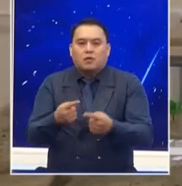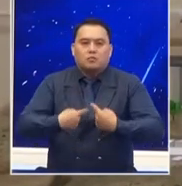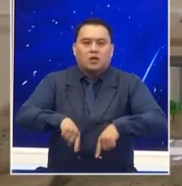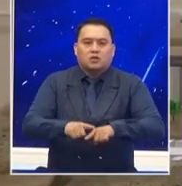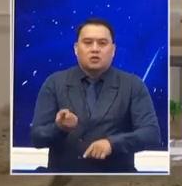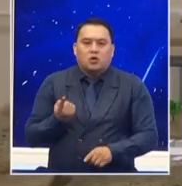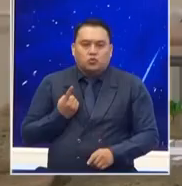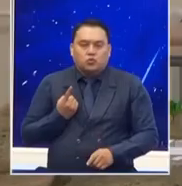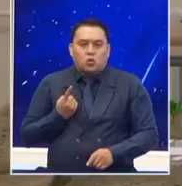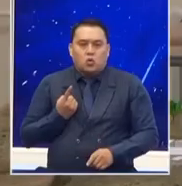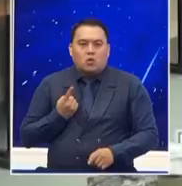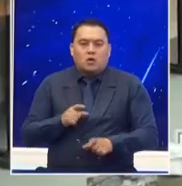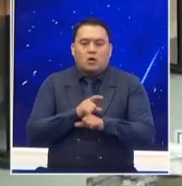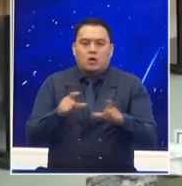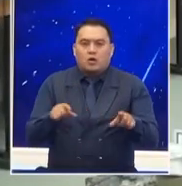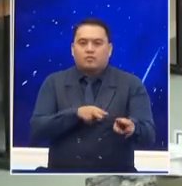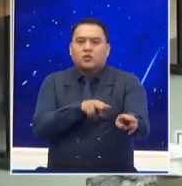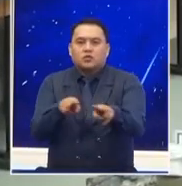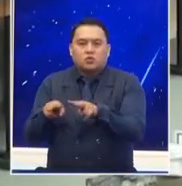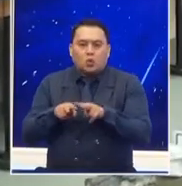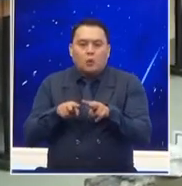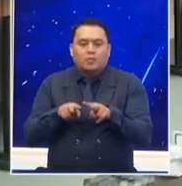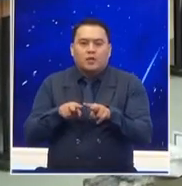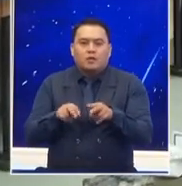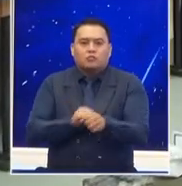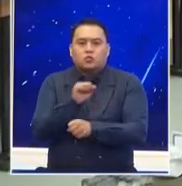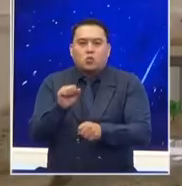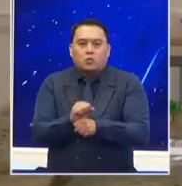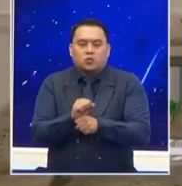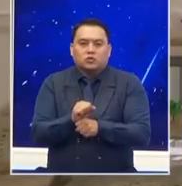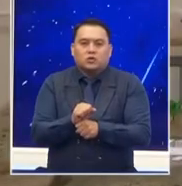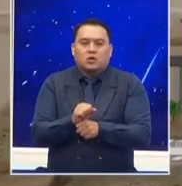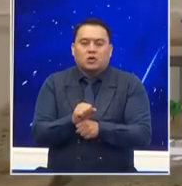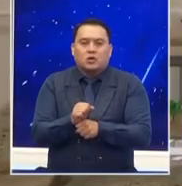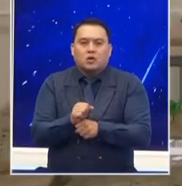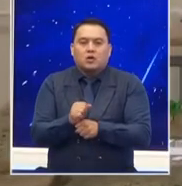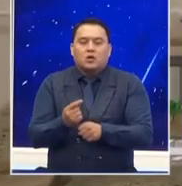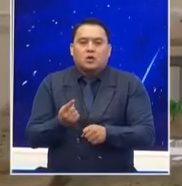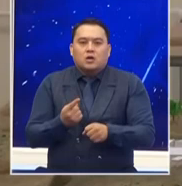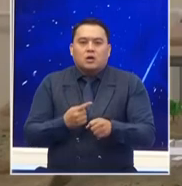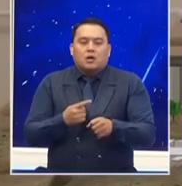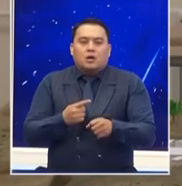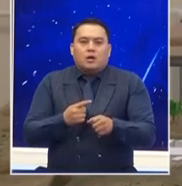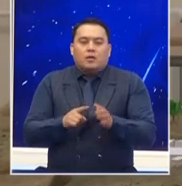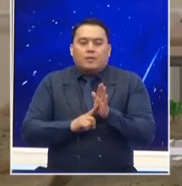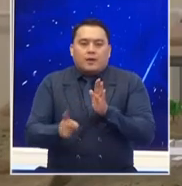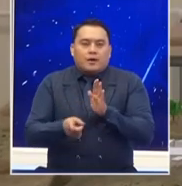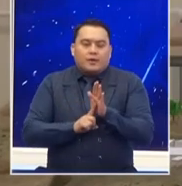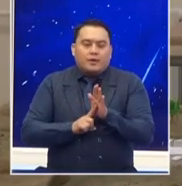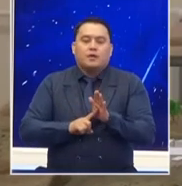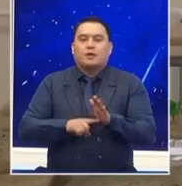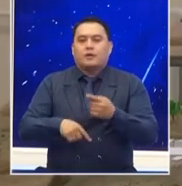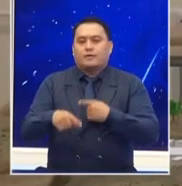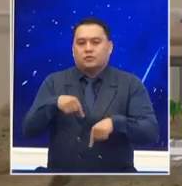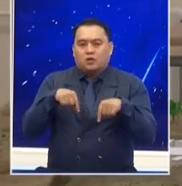күзету, жауапты аймақта патрульдеу және блокпостқа түсу болды. Ливанға барып тәжірибе алғаннан кейін